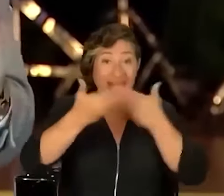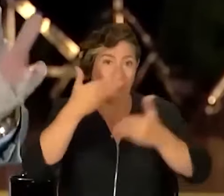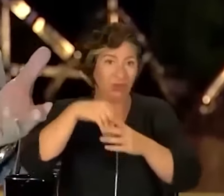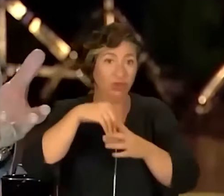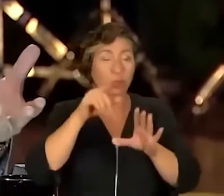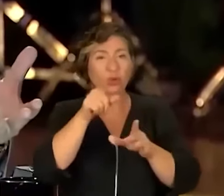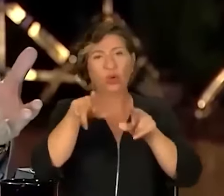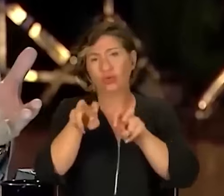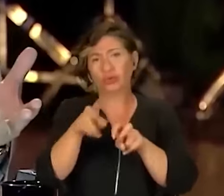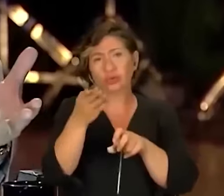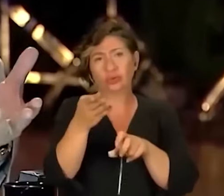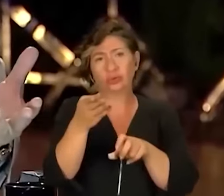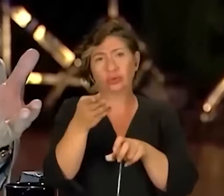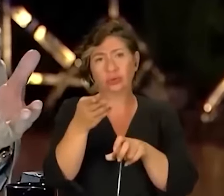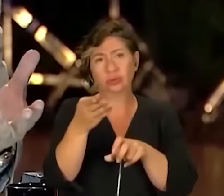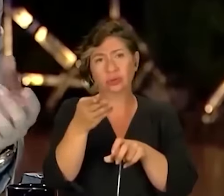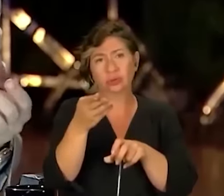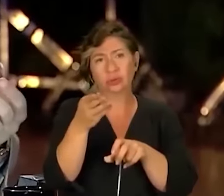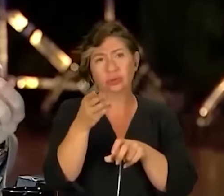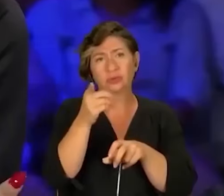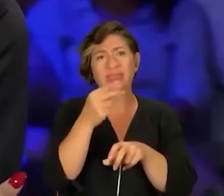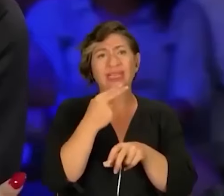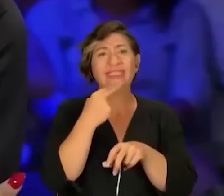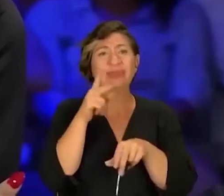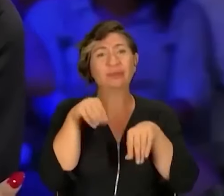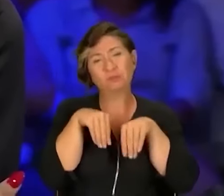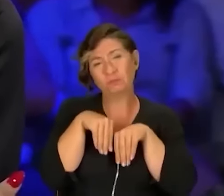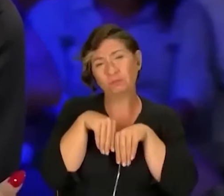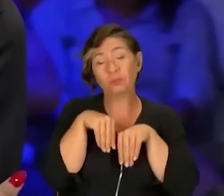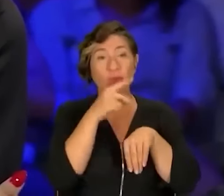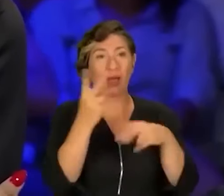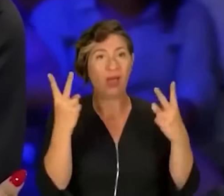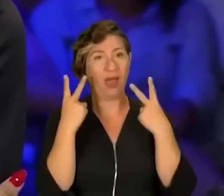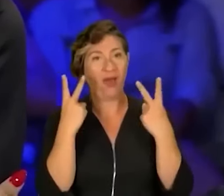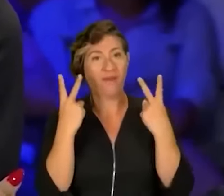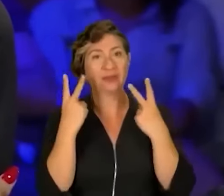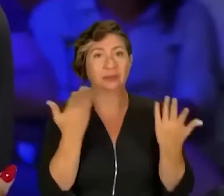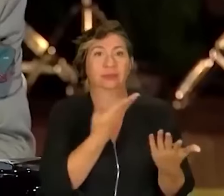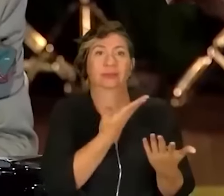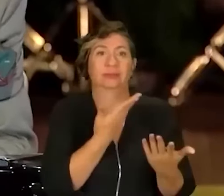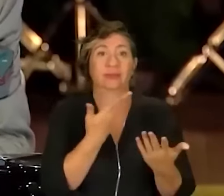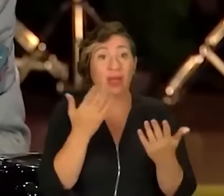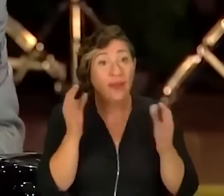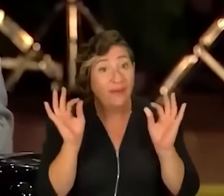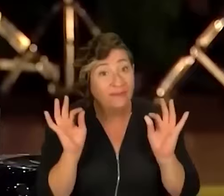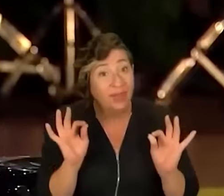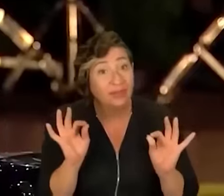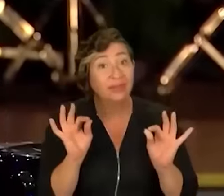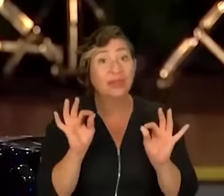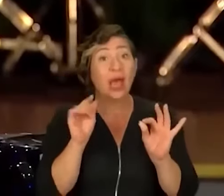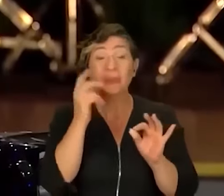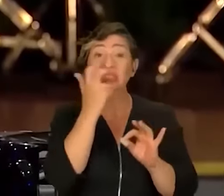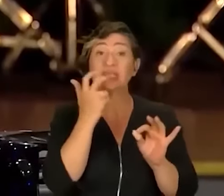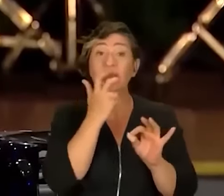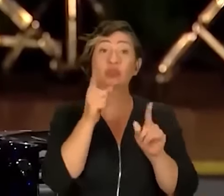büyüyorsun Şimdi burada oturuyorsun Anladın mı burada kız kurusu gibi oturuyorsun ama orada Çok havalısın mı yani evet evet ama bak